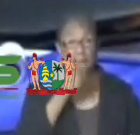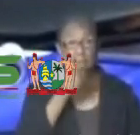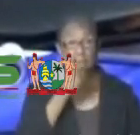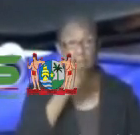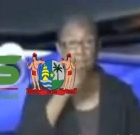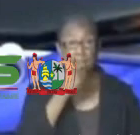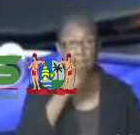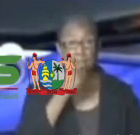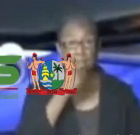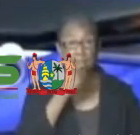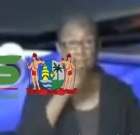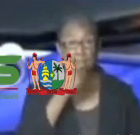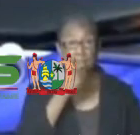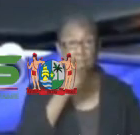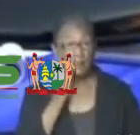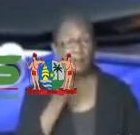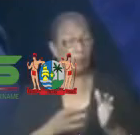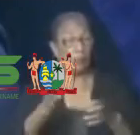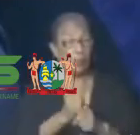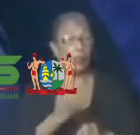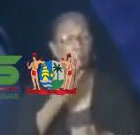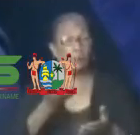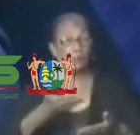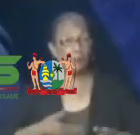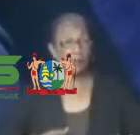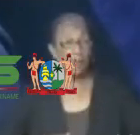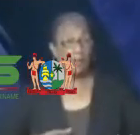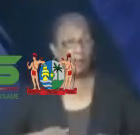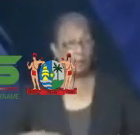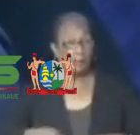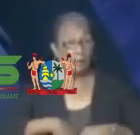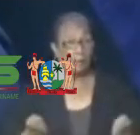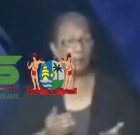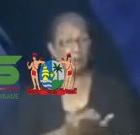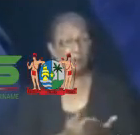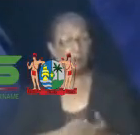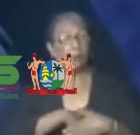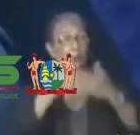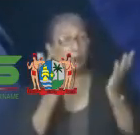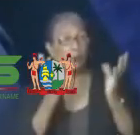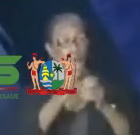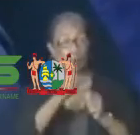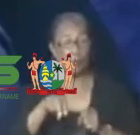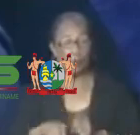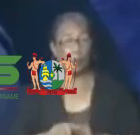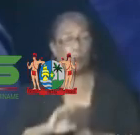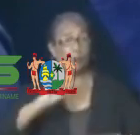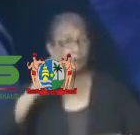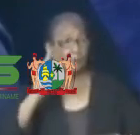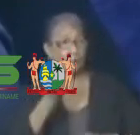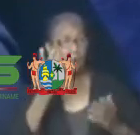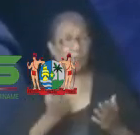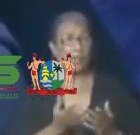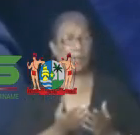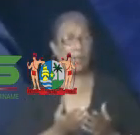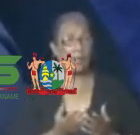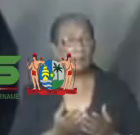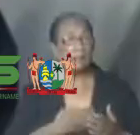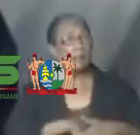technische bijstand vragen voor de exploitatie van onze natuurlijke hulpbronnen, met name ook de